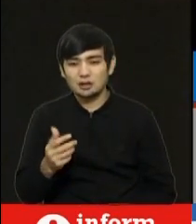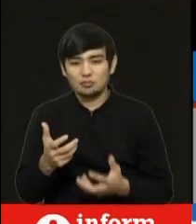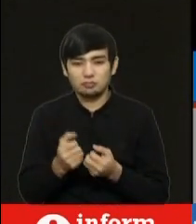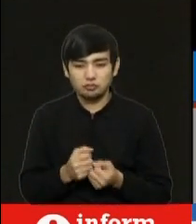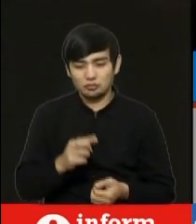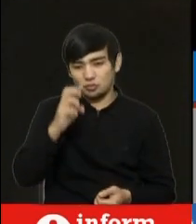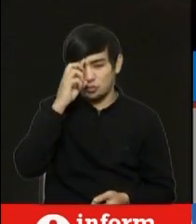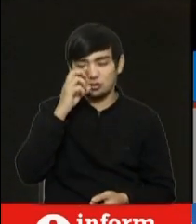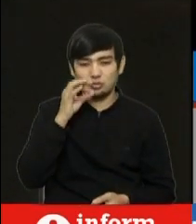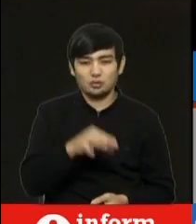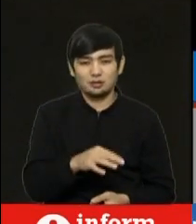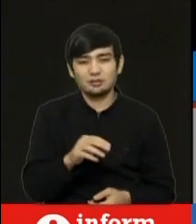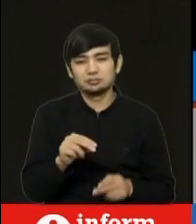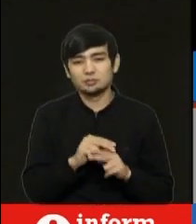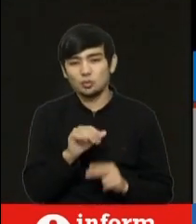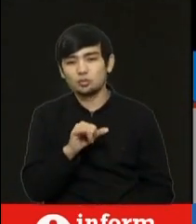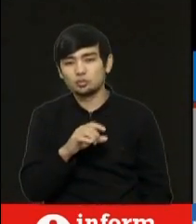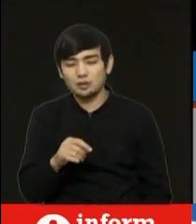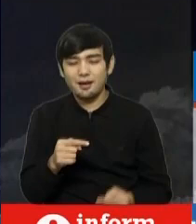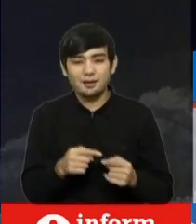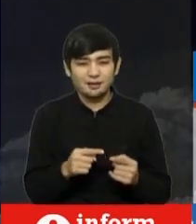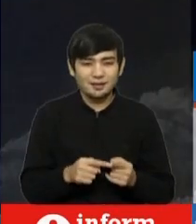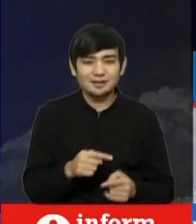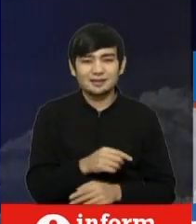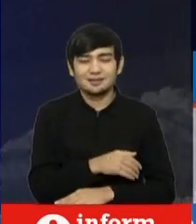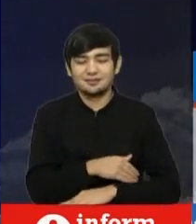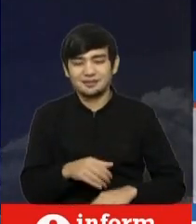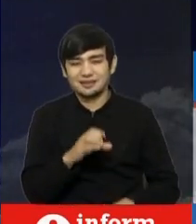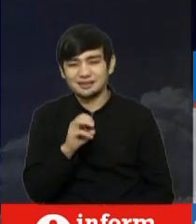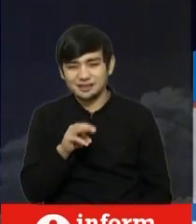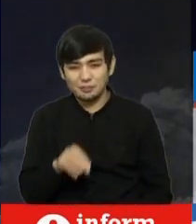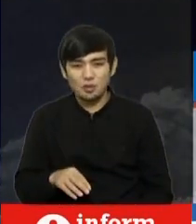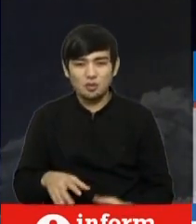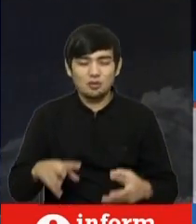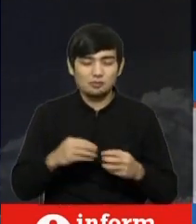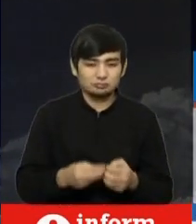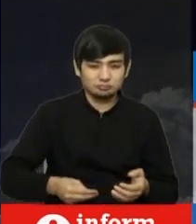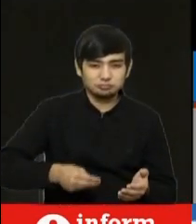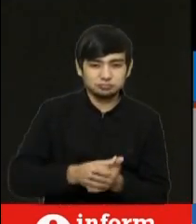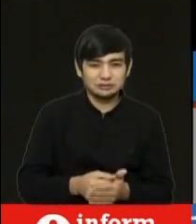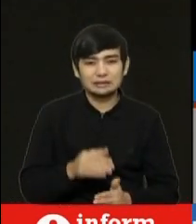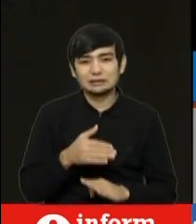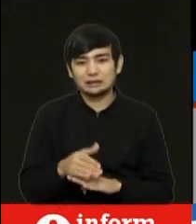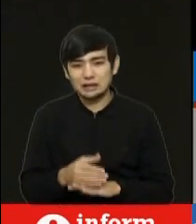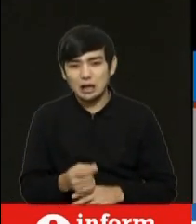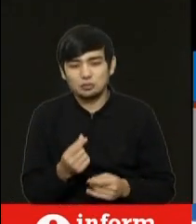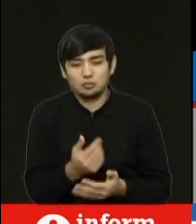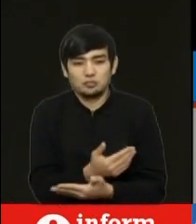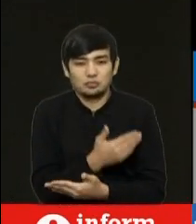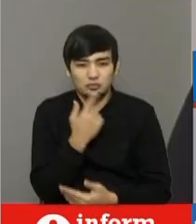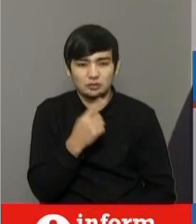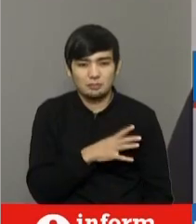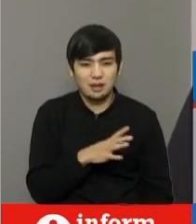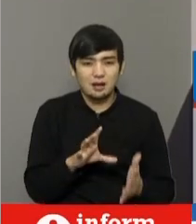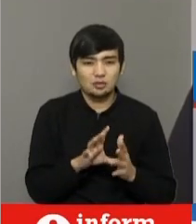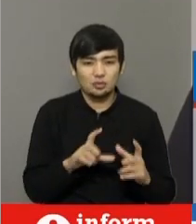городского бюджета за услуги по аренде системы уличного освещения и платит за обслуживание и кредит. А денег нет, говорят электрики.